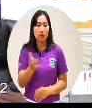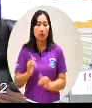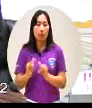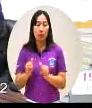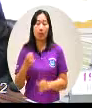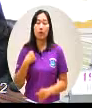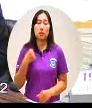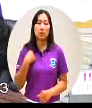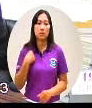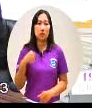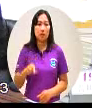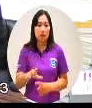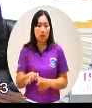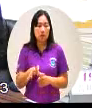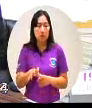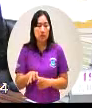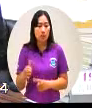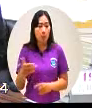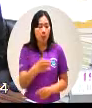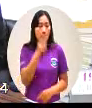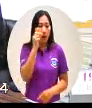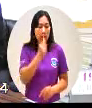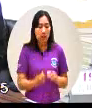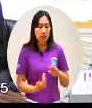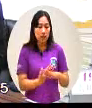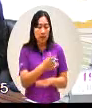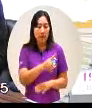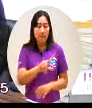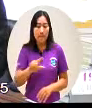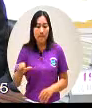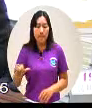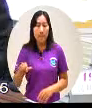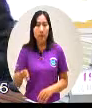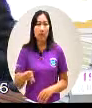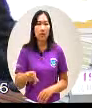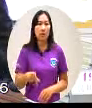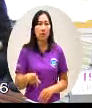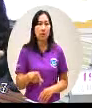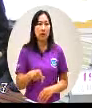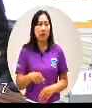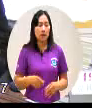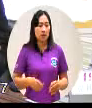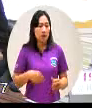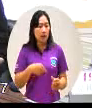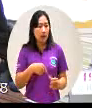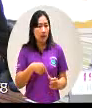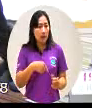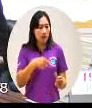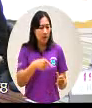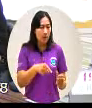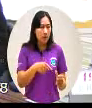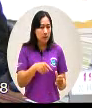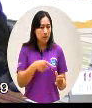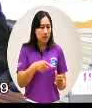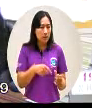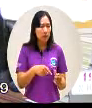卖，推广联盟的这个乡产，哦，加上咱教学的问题，顶顶观光要经过大鹏